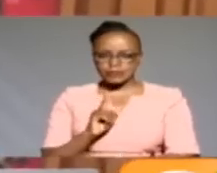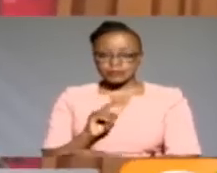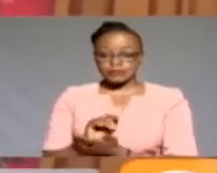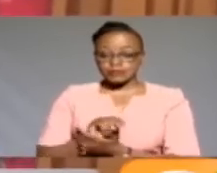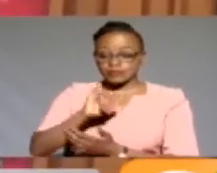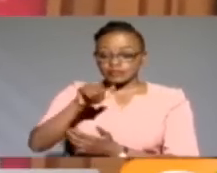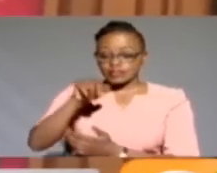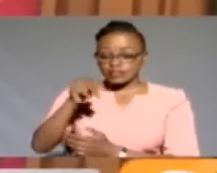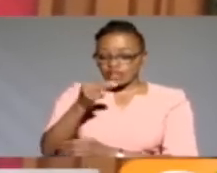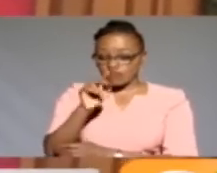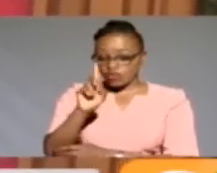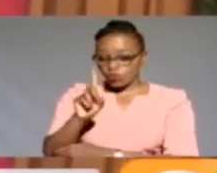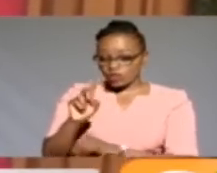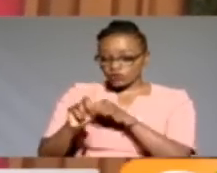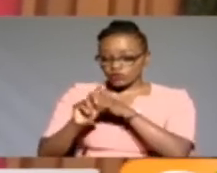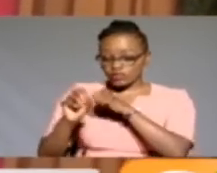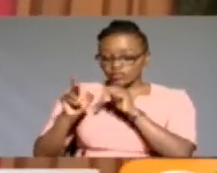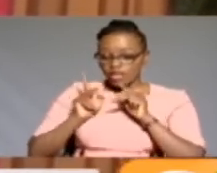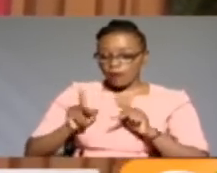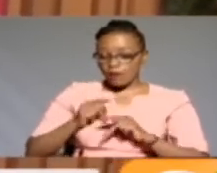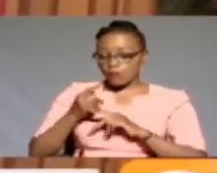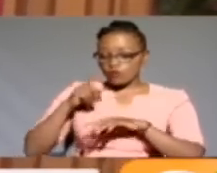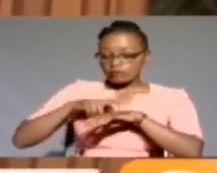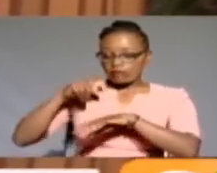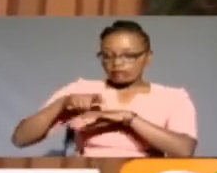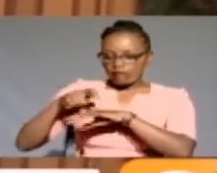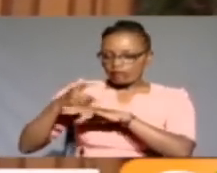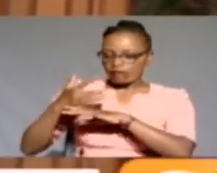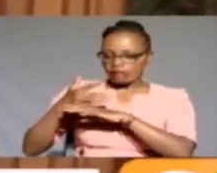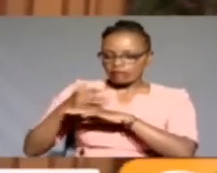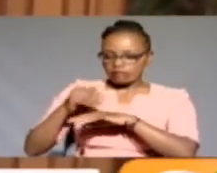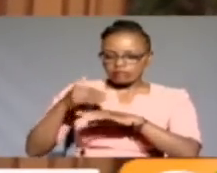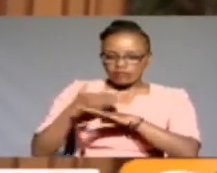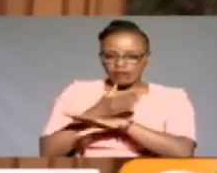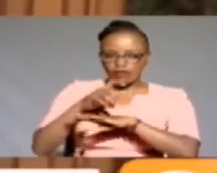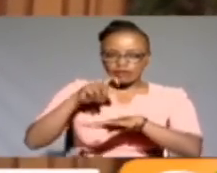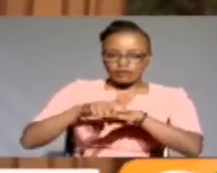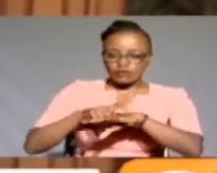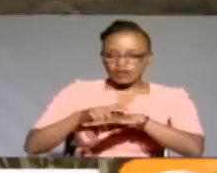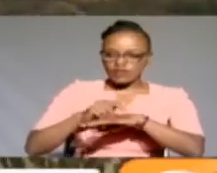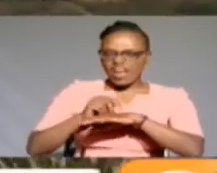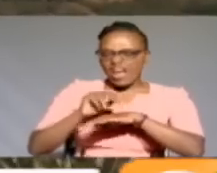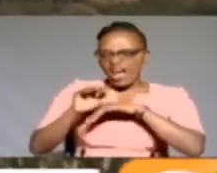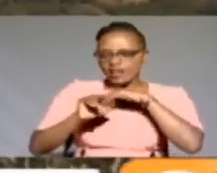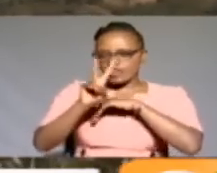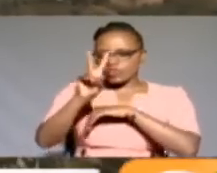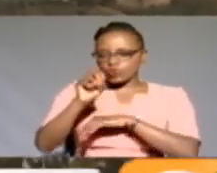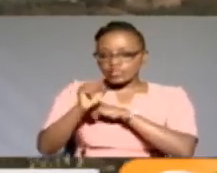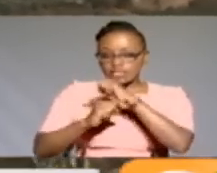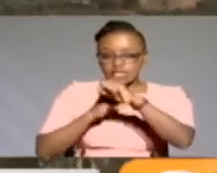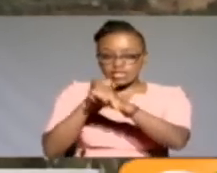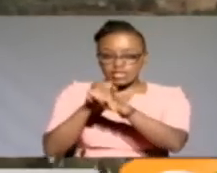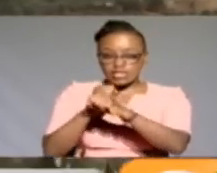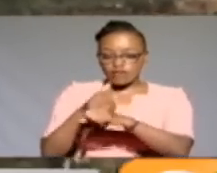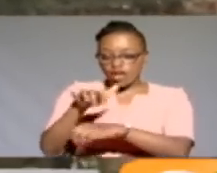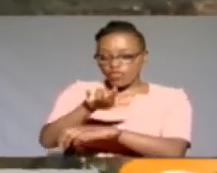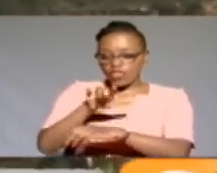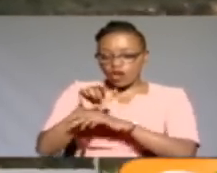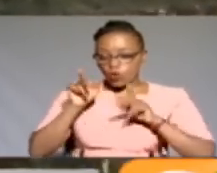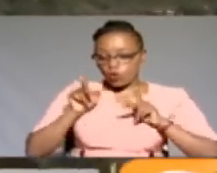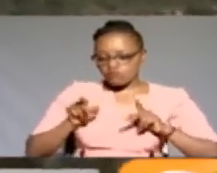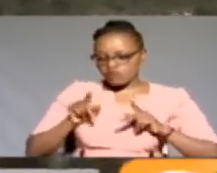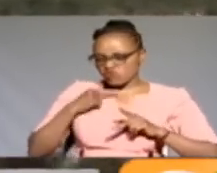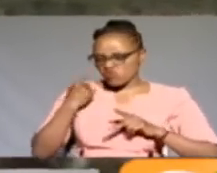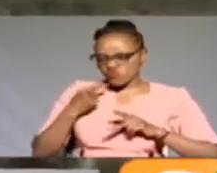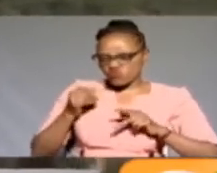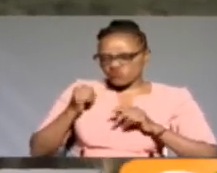Japhet is one among 60 casualties of snake bites within the area in just under 2 decades. Local authorities attribute the worrying figure